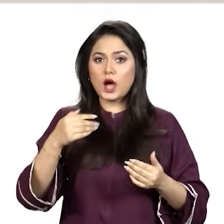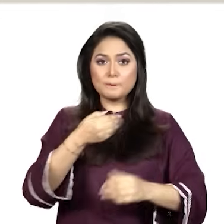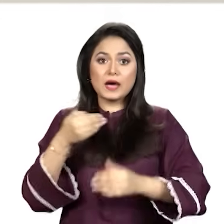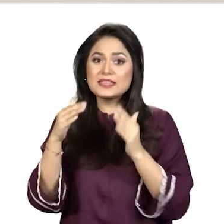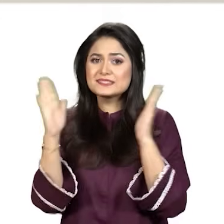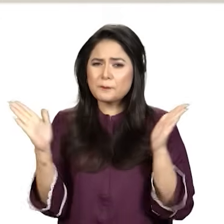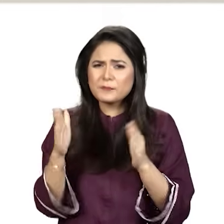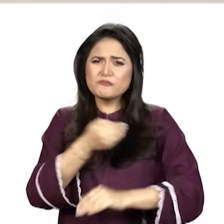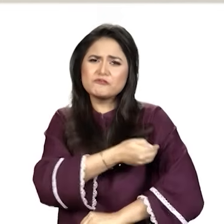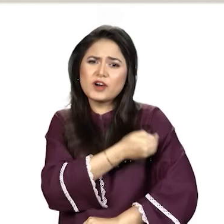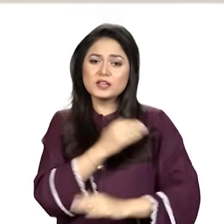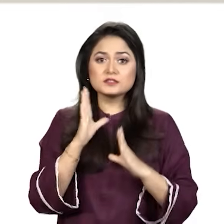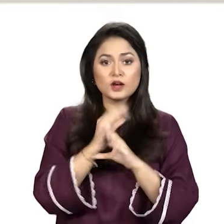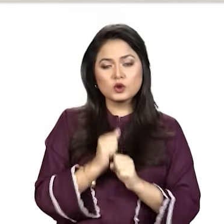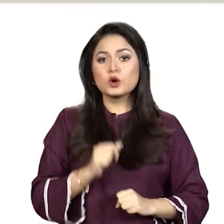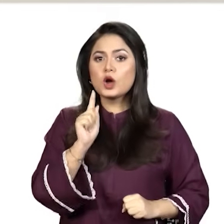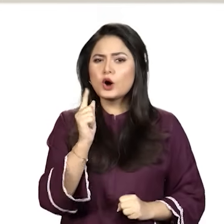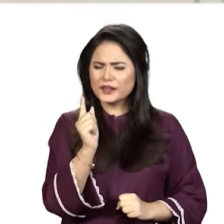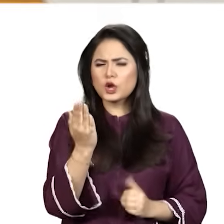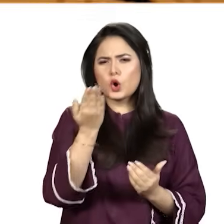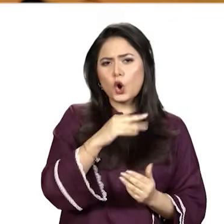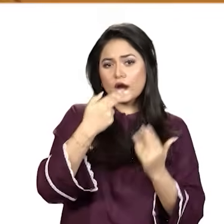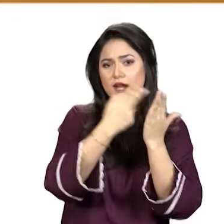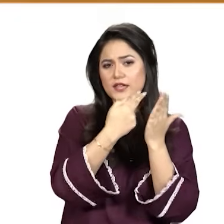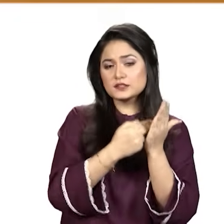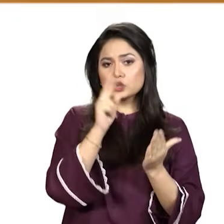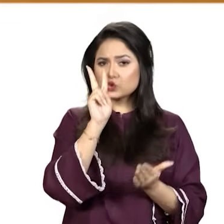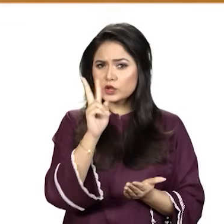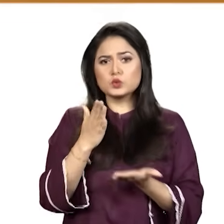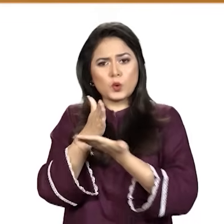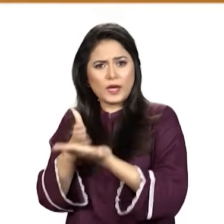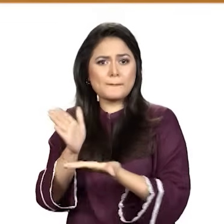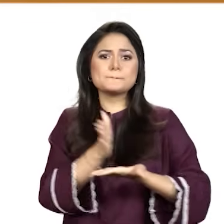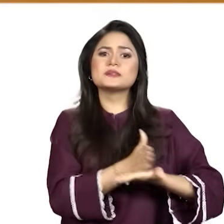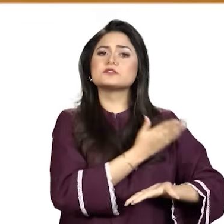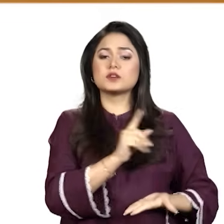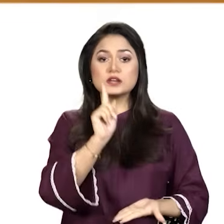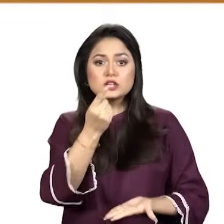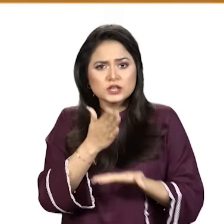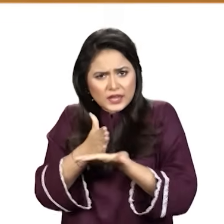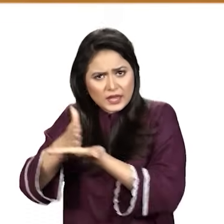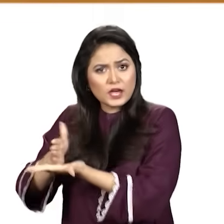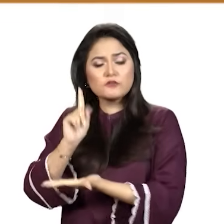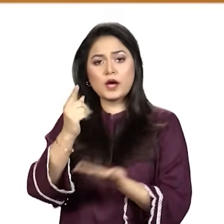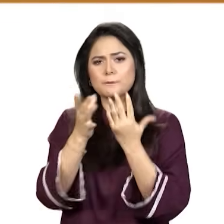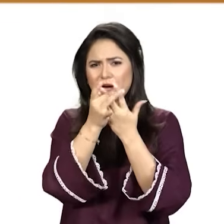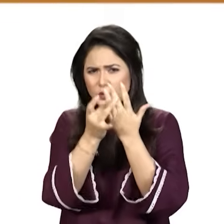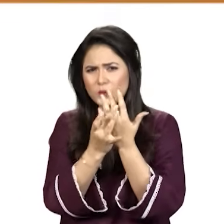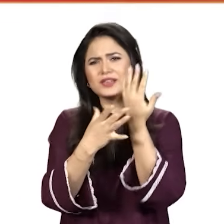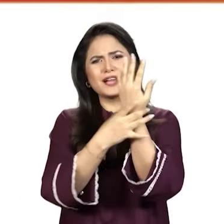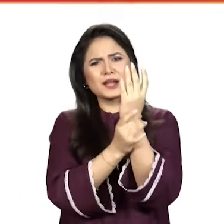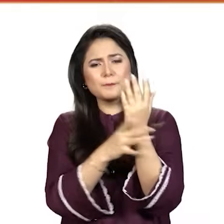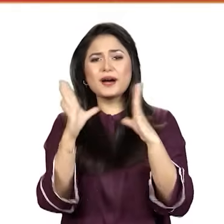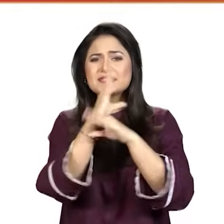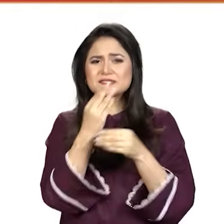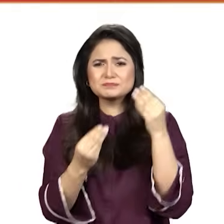सिग्नल से है। दिमाग का एक हिस्सा होता है सेरिब्रम, जो 2 हेमिस्फेयर्स पर मुश्तमिल होता है, जिनमें से एक हमारी उंगलियों, कलाई और कमर